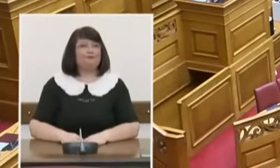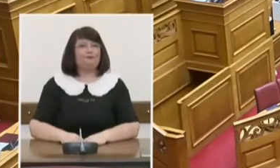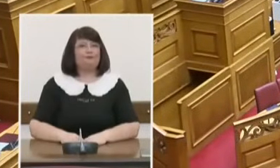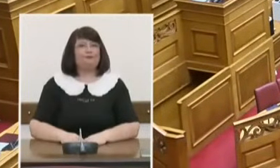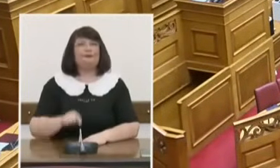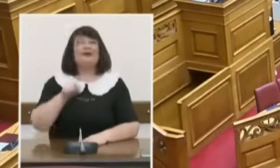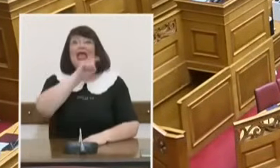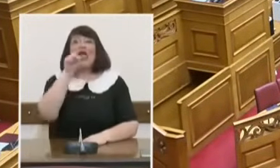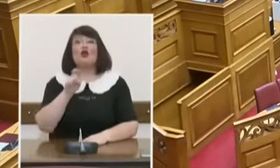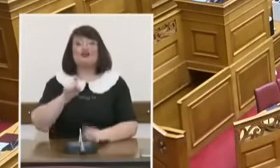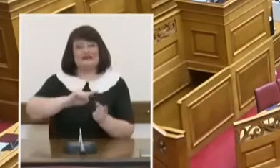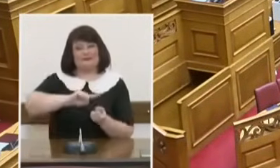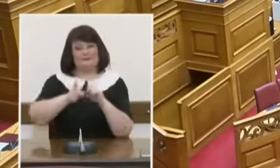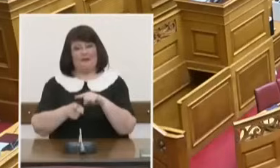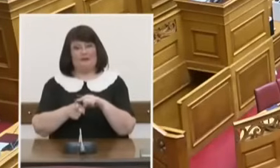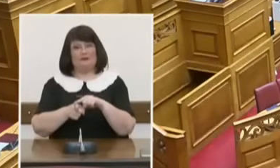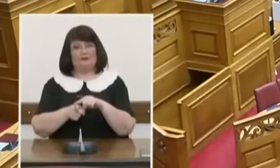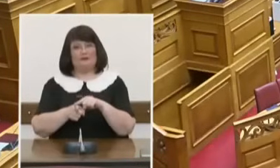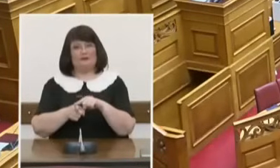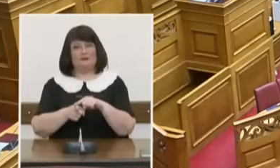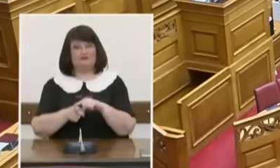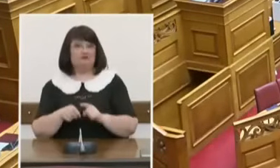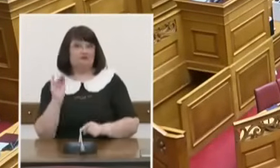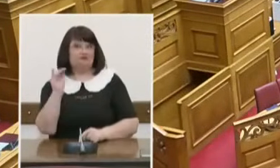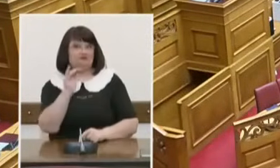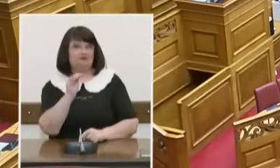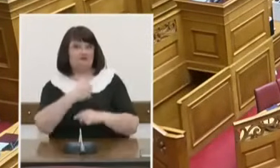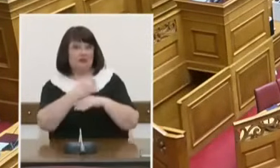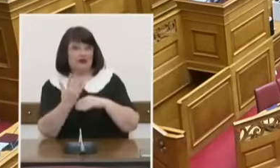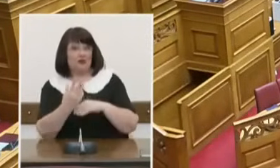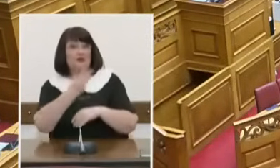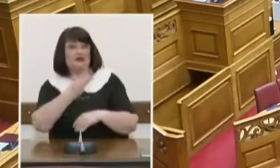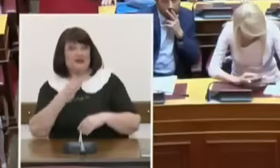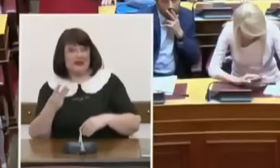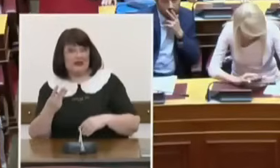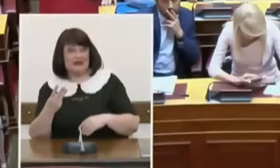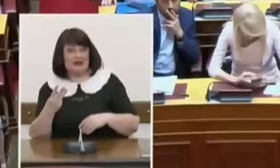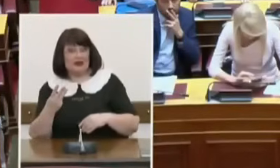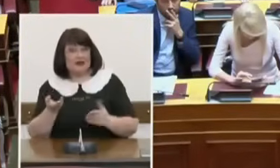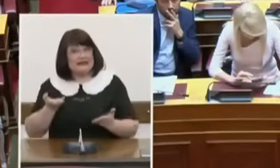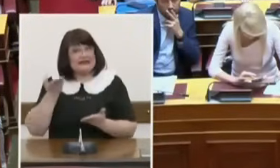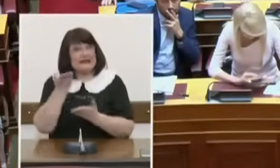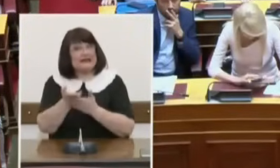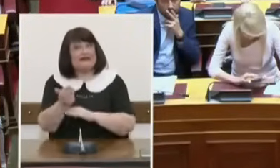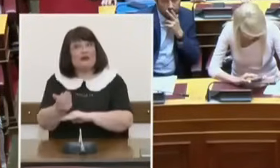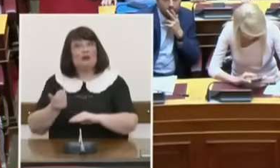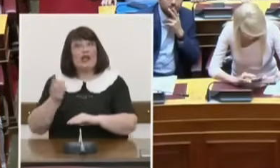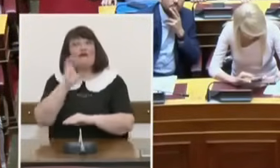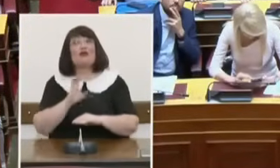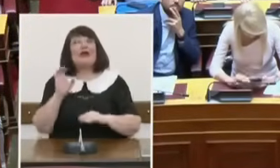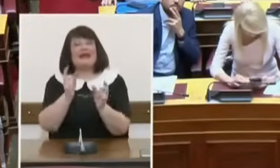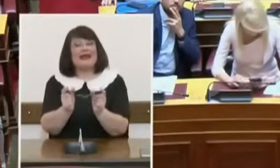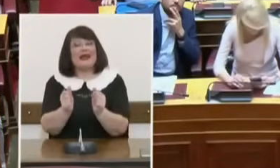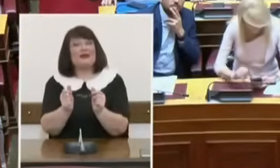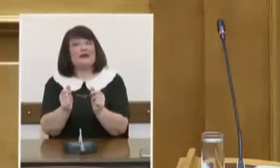ερώτηση. Υπήρξε κάποιο κόμμα, ΠΑΣΟΚ, ΣΥΡΙΖΑ, που να εισηγήθηκε νωρίτερα μια ευρωπαϊκή ρύθμιση, την